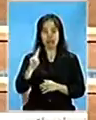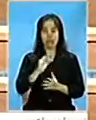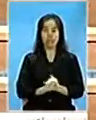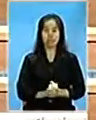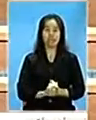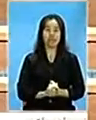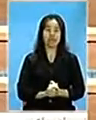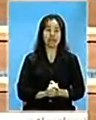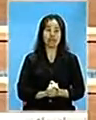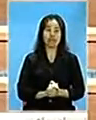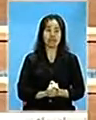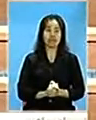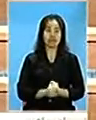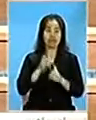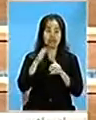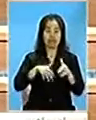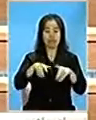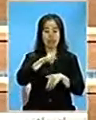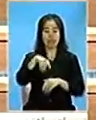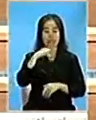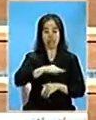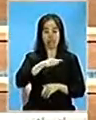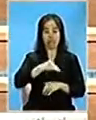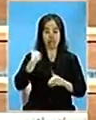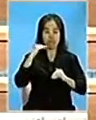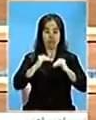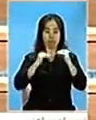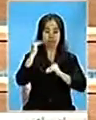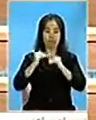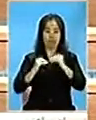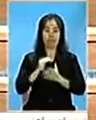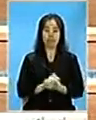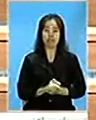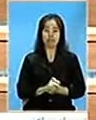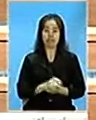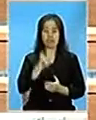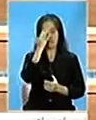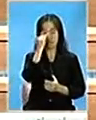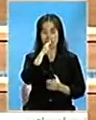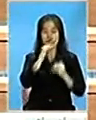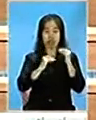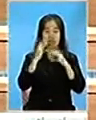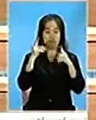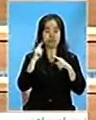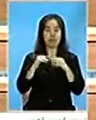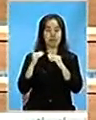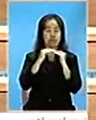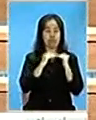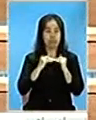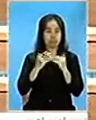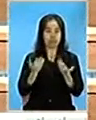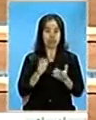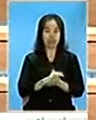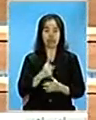านประธานครับประชาชนก็รู้สึกว่าเหลื่อมล้ำกันเพราะฉะนั้นถ้าไม่เหลื่อมล้ำก็ต้องเท่าเทียมกันนี่